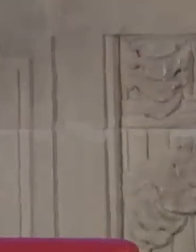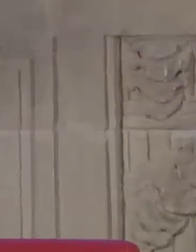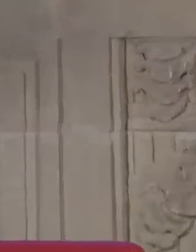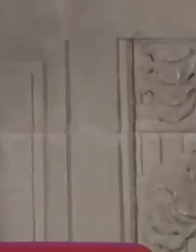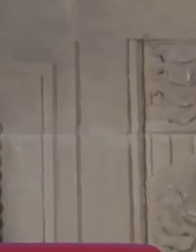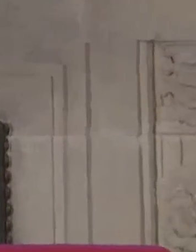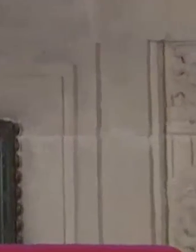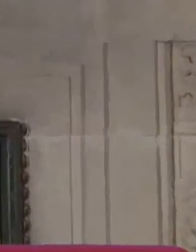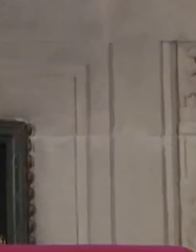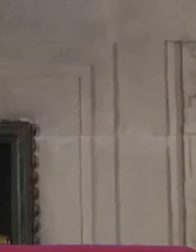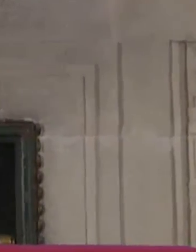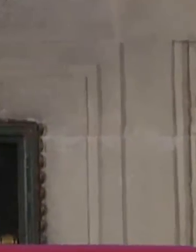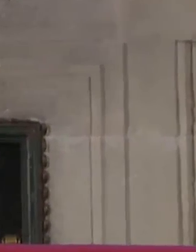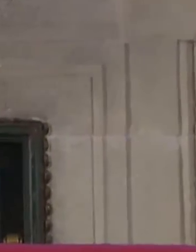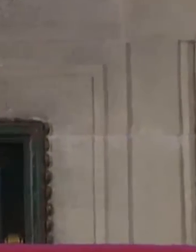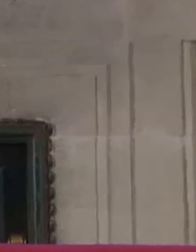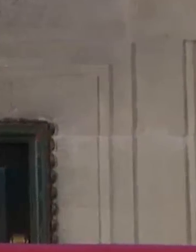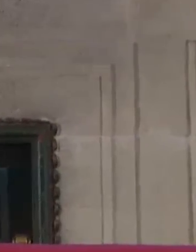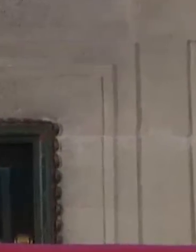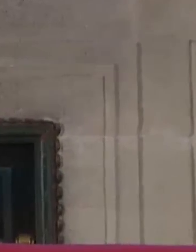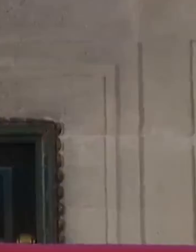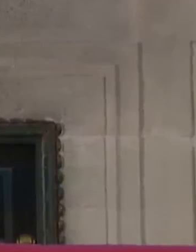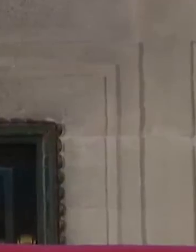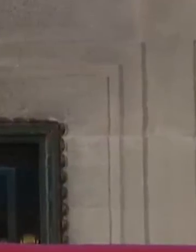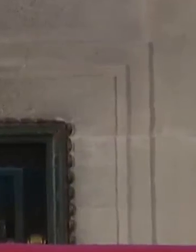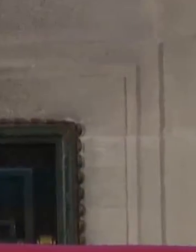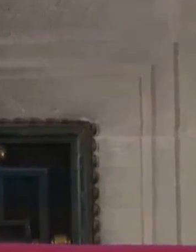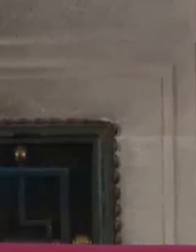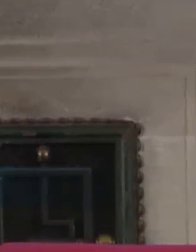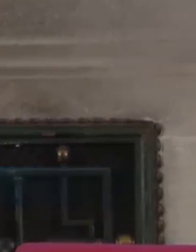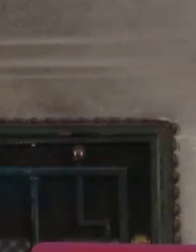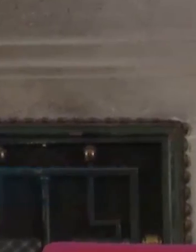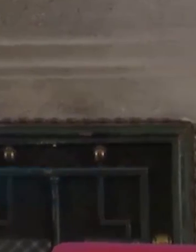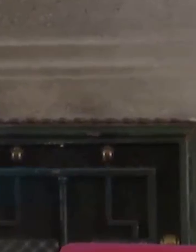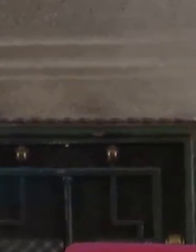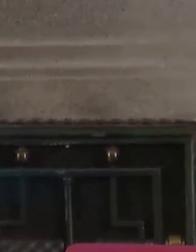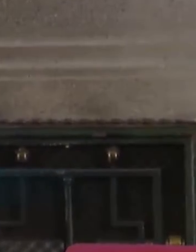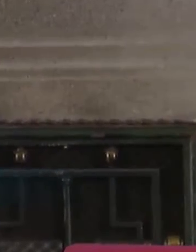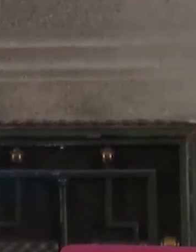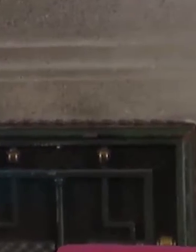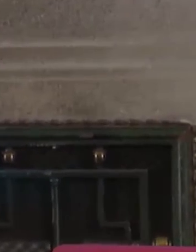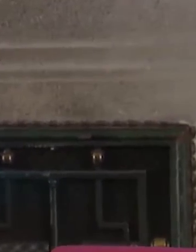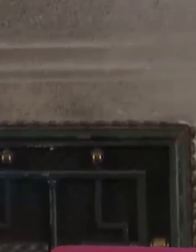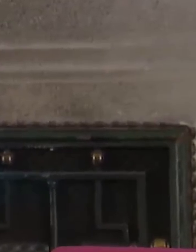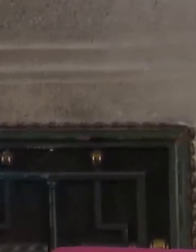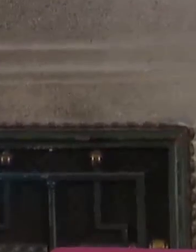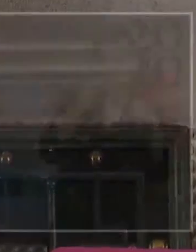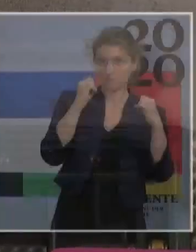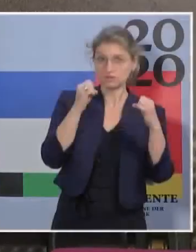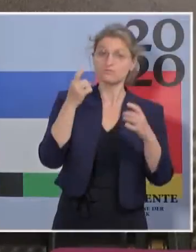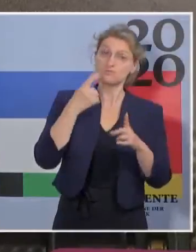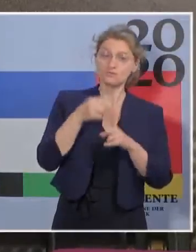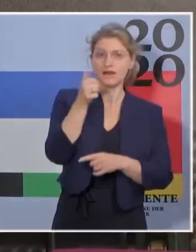Meine Damen und Herren, 25 Jahre EU-Beitritt, 75 Jahre Zweite Republik und 100